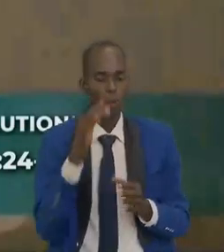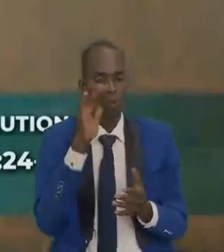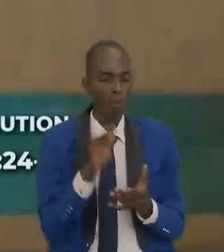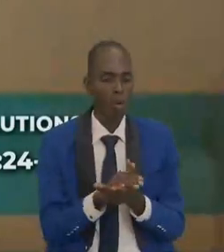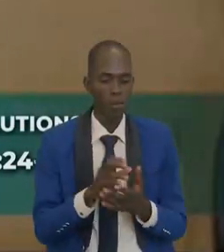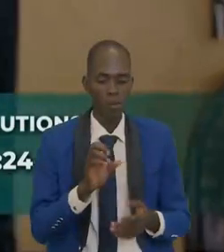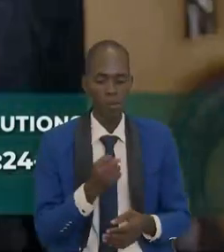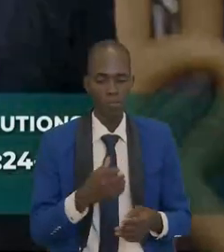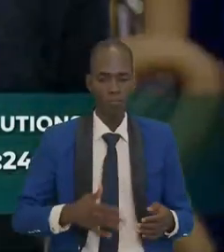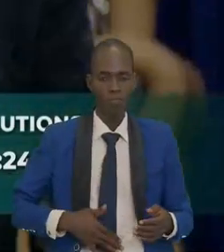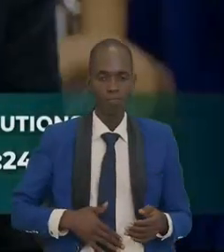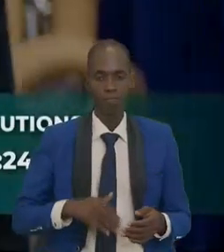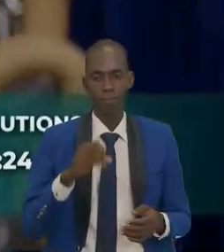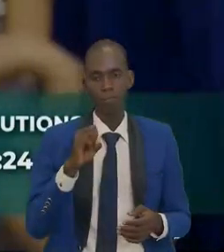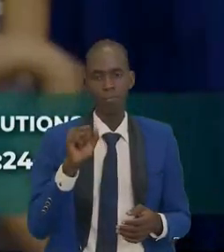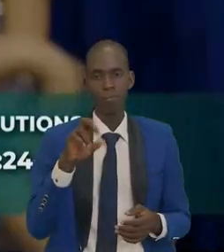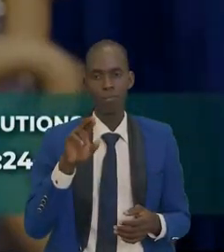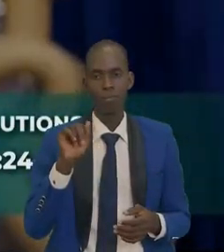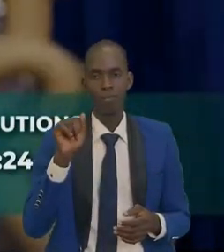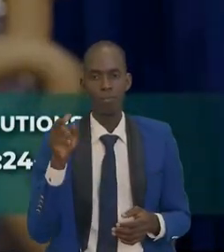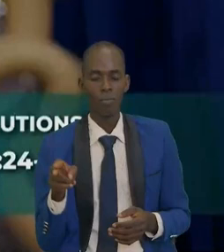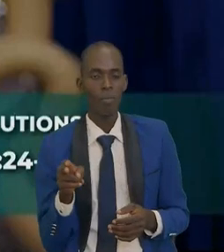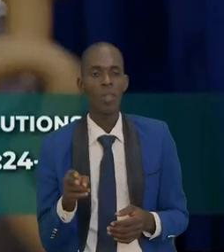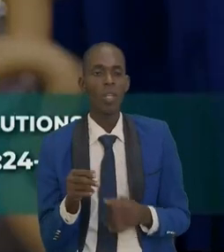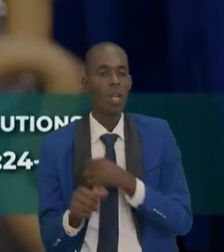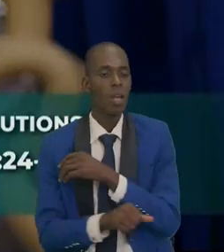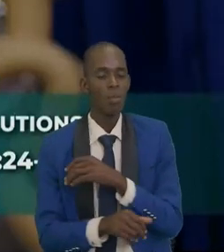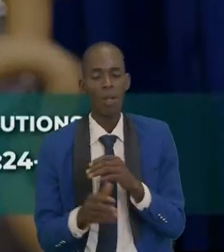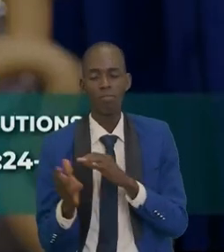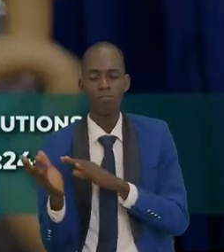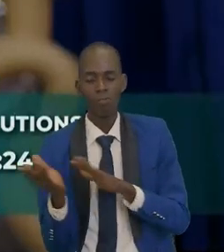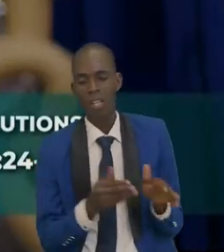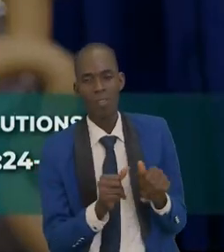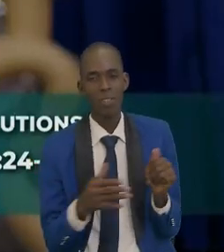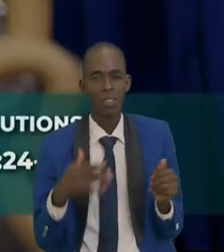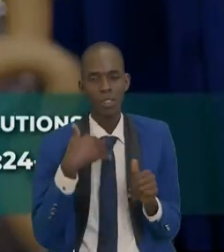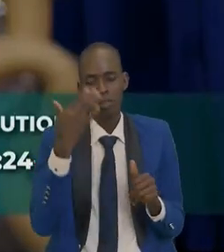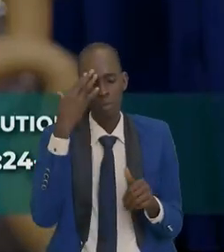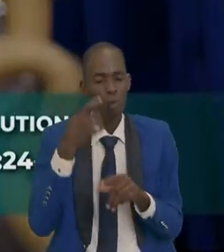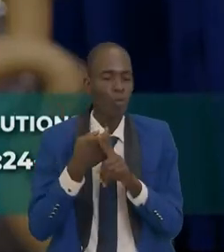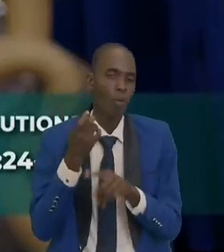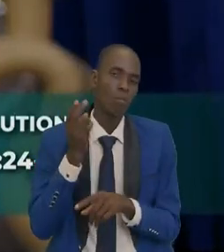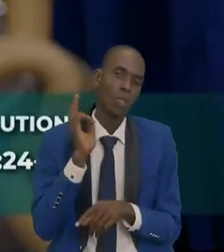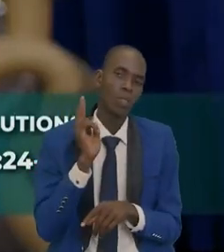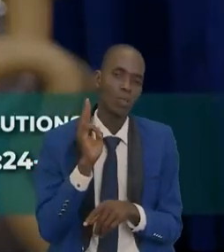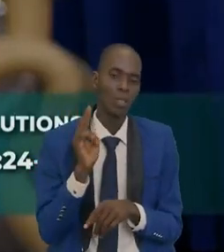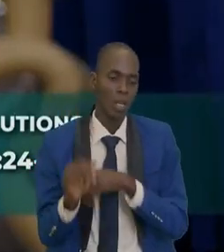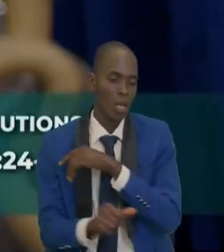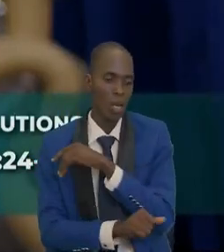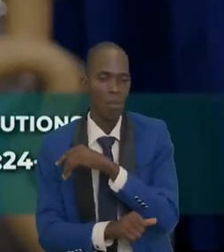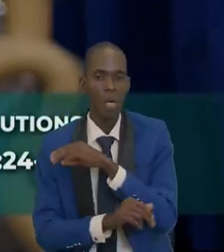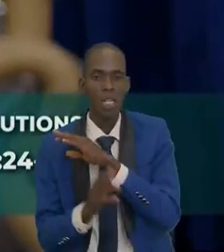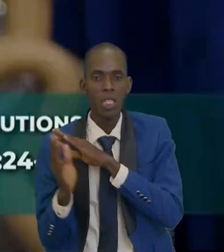de l'état de Sarah. Il détourna le regard de tout ce qu'il avait connu dans l'histoire. Il détourna le